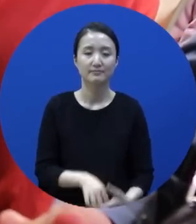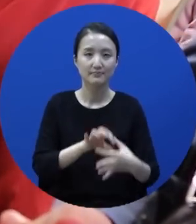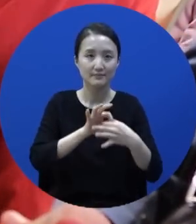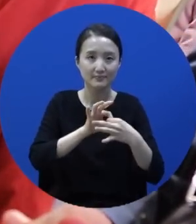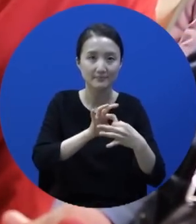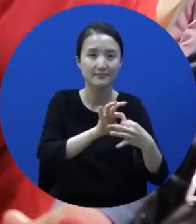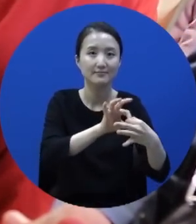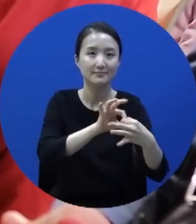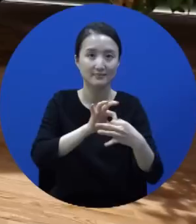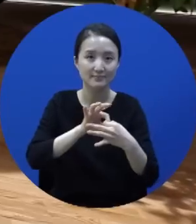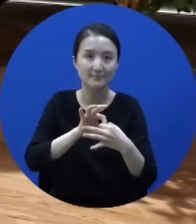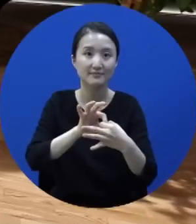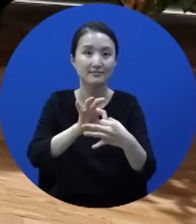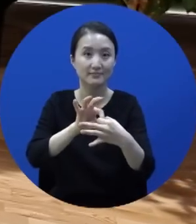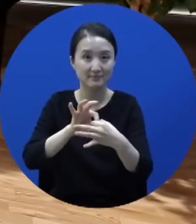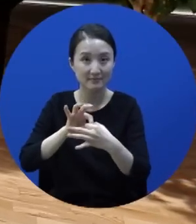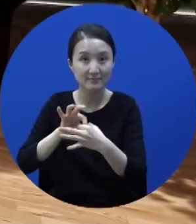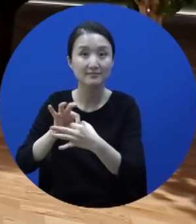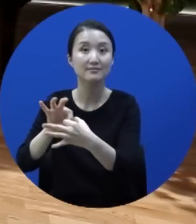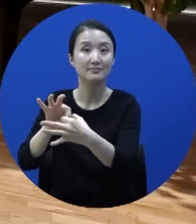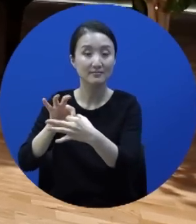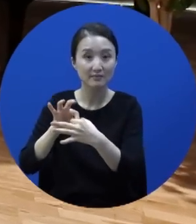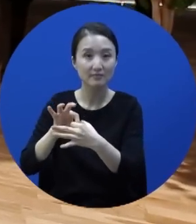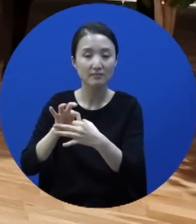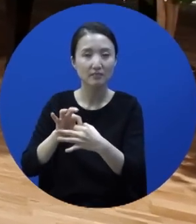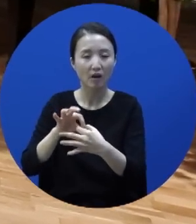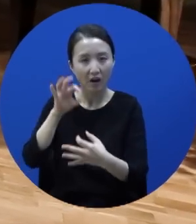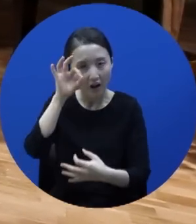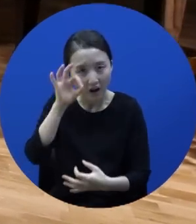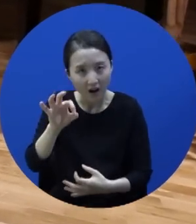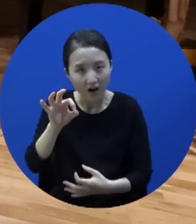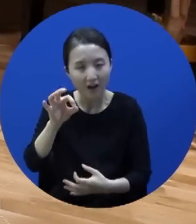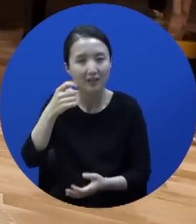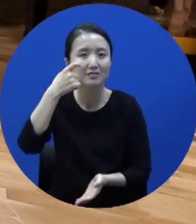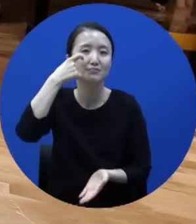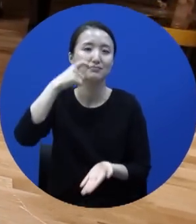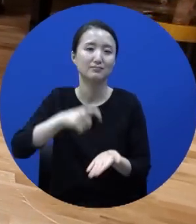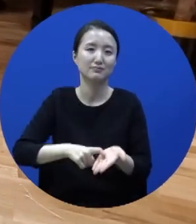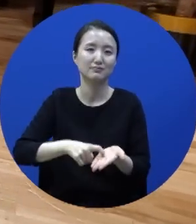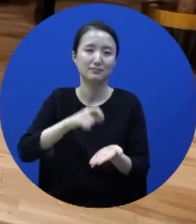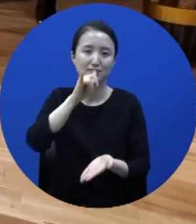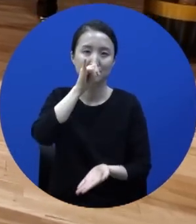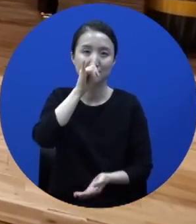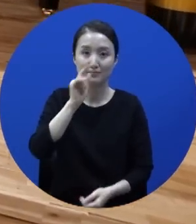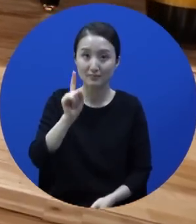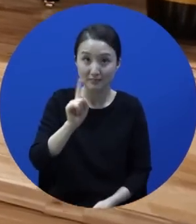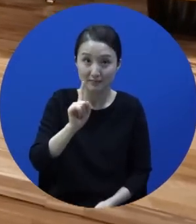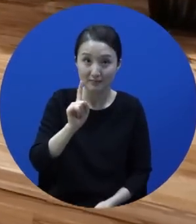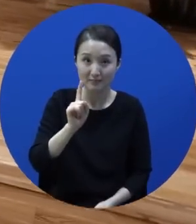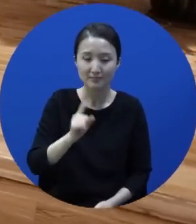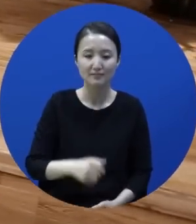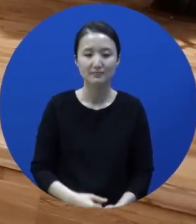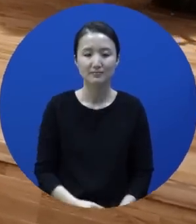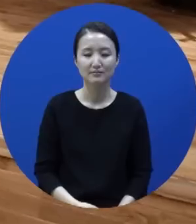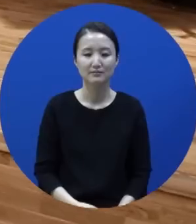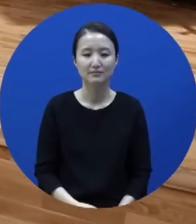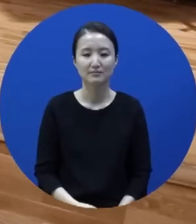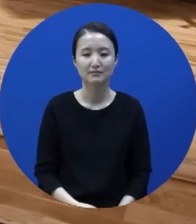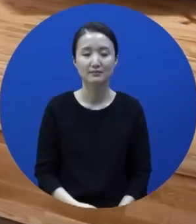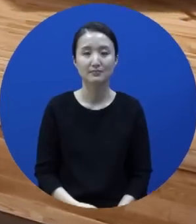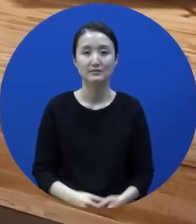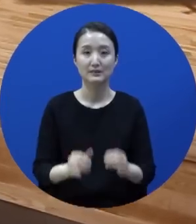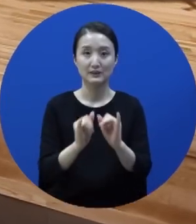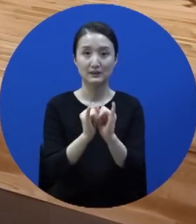관계 맺는 것에 있어서 저는 또 다른 규칙을 하나 발견하게 됐거든요. 어떤 거였냐면 오시는 분들이